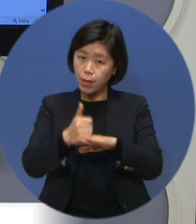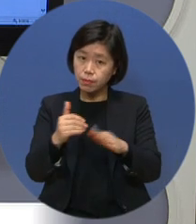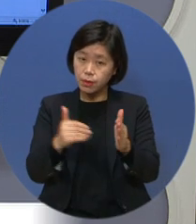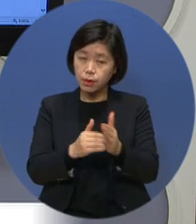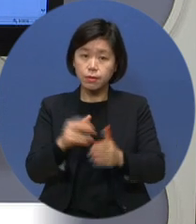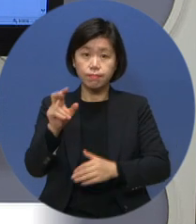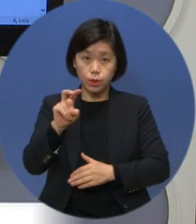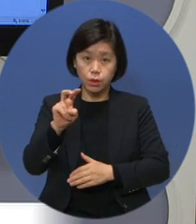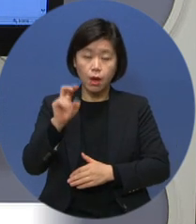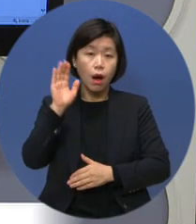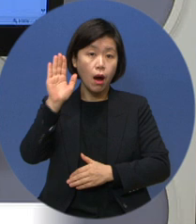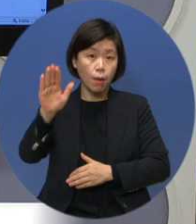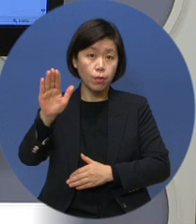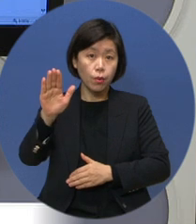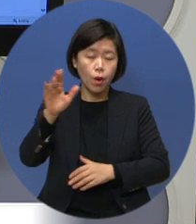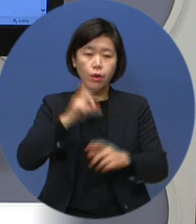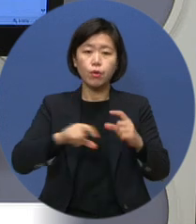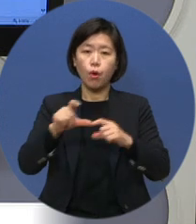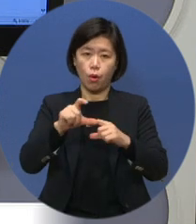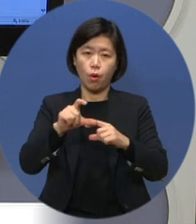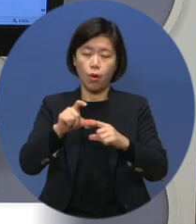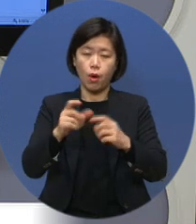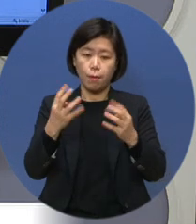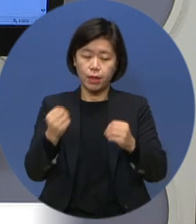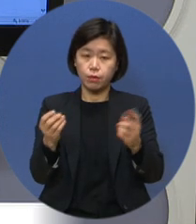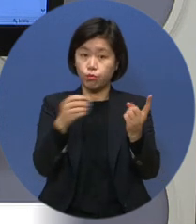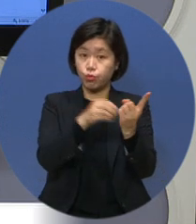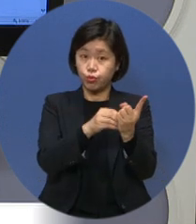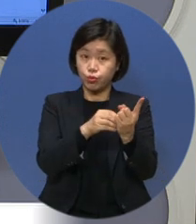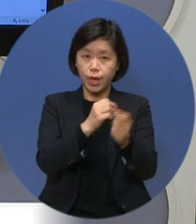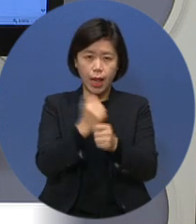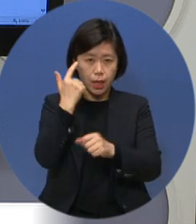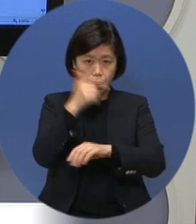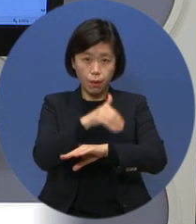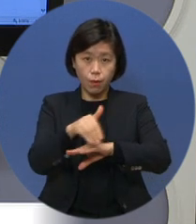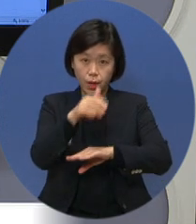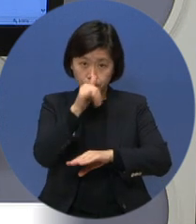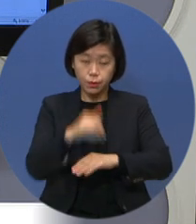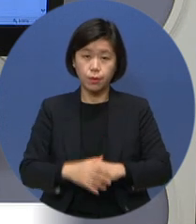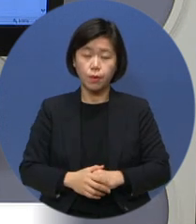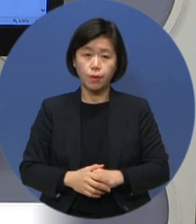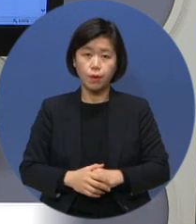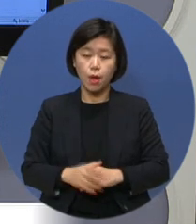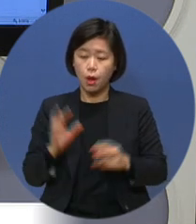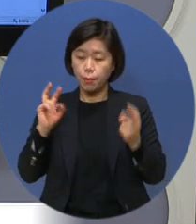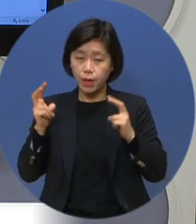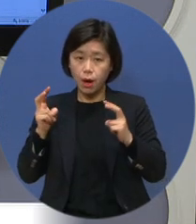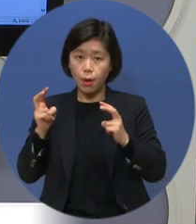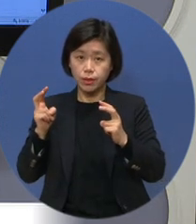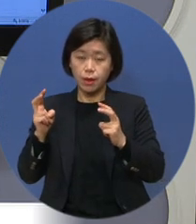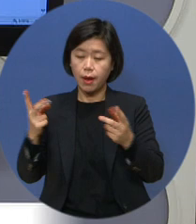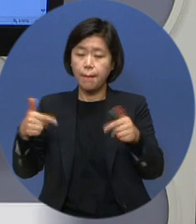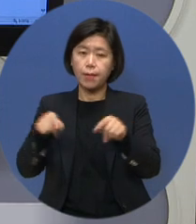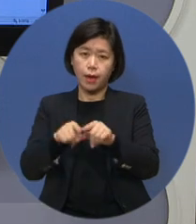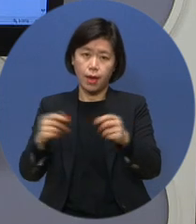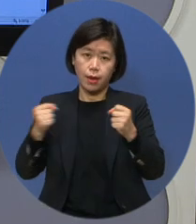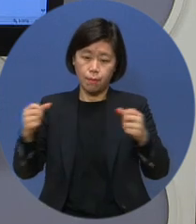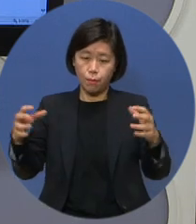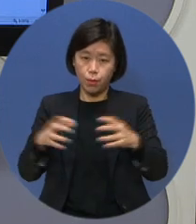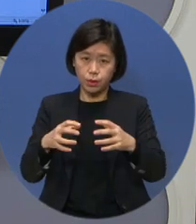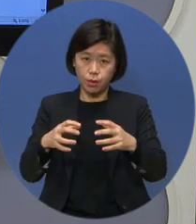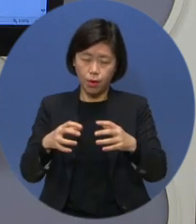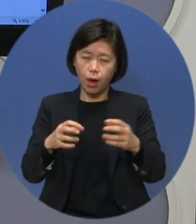예정이며 민간기업 된것 협력해 전자 증명서 사용 분야를 계속 확대해 나갈 계획입니다